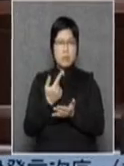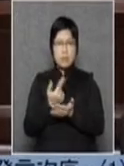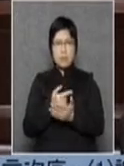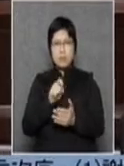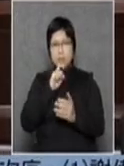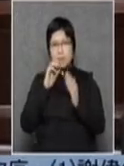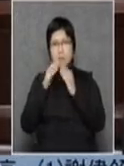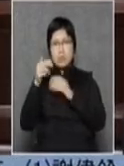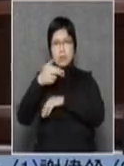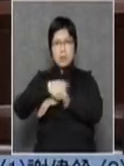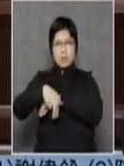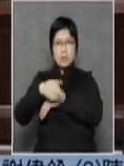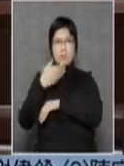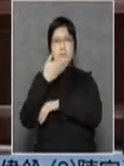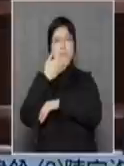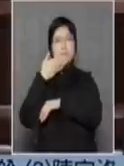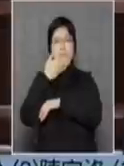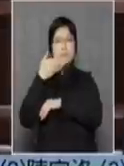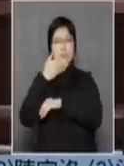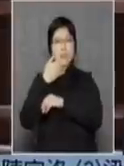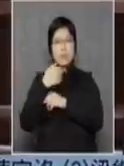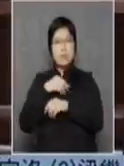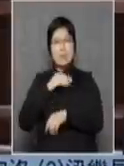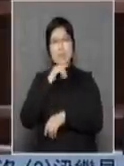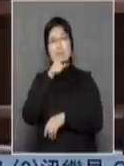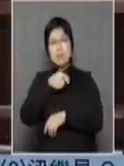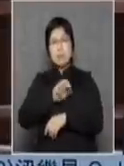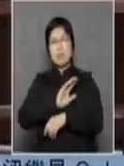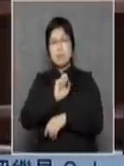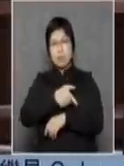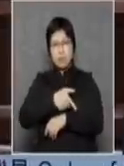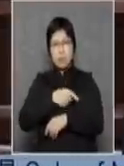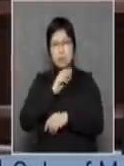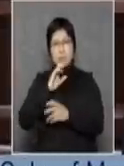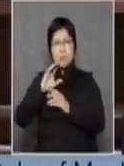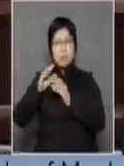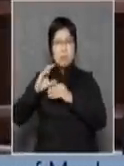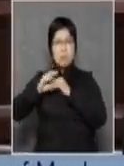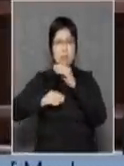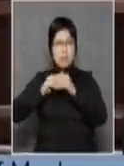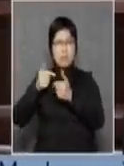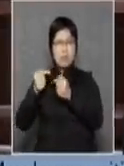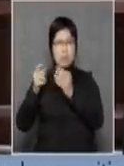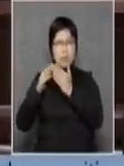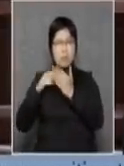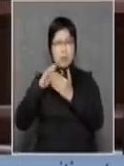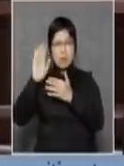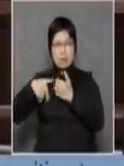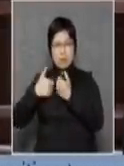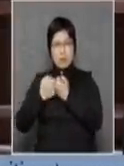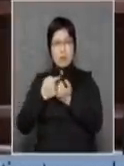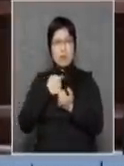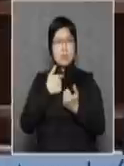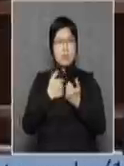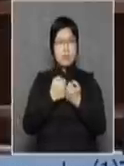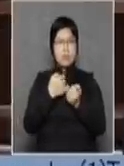計劃的後生的仔女呢，他不會等你起返居屋他才結婚㗎，咁佢要結婚生仔，咁